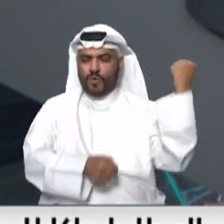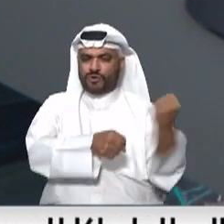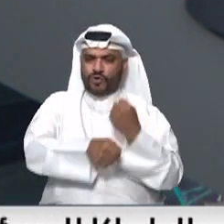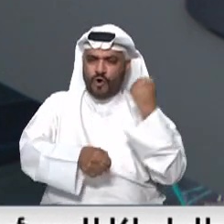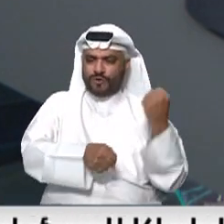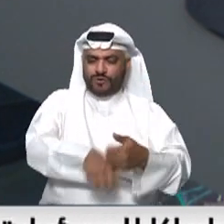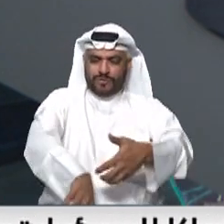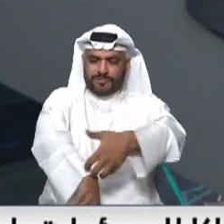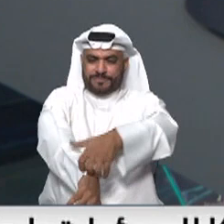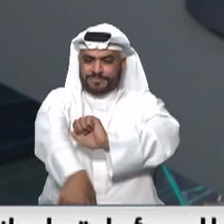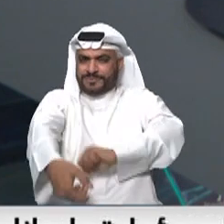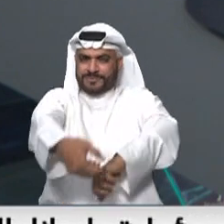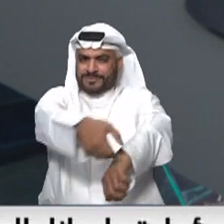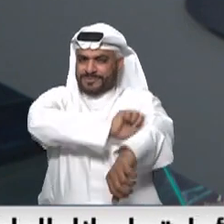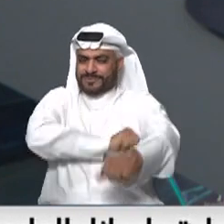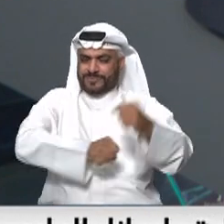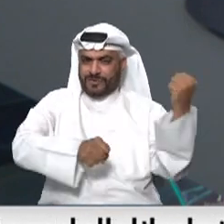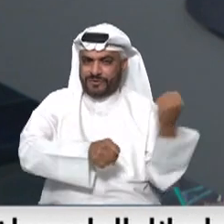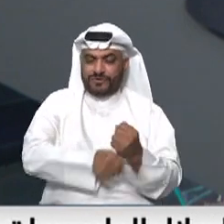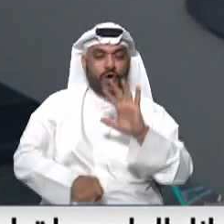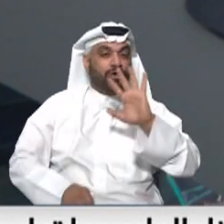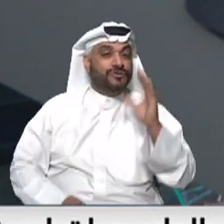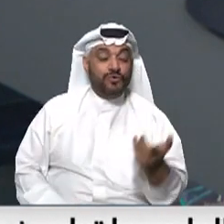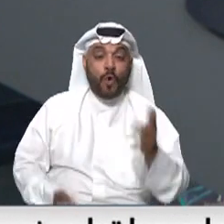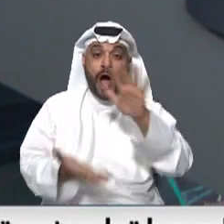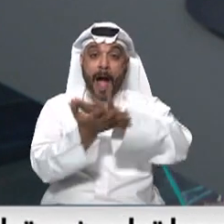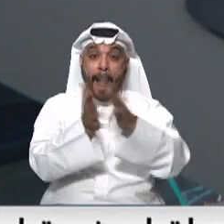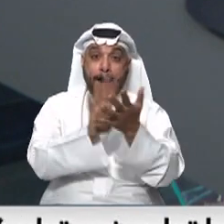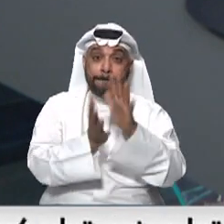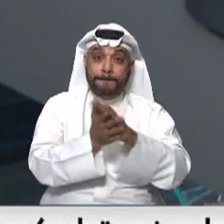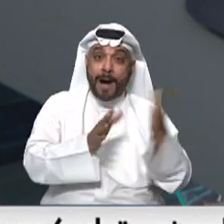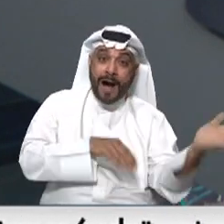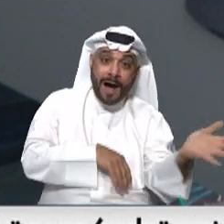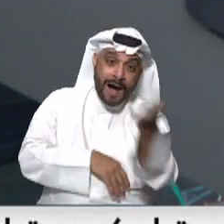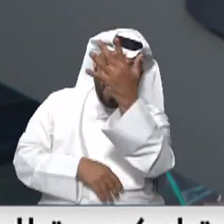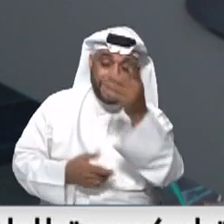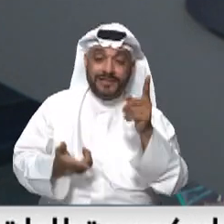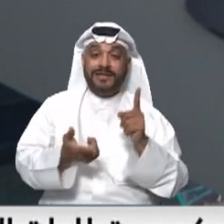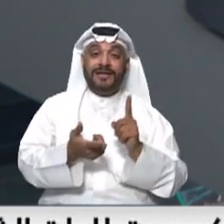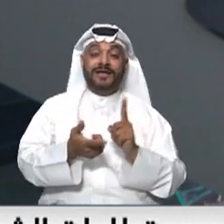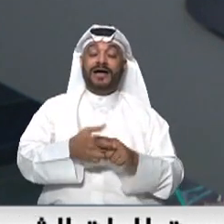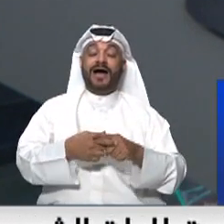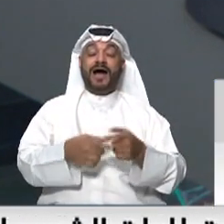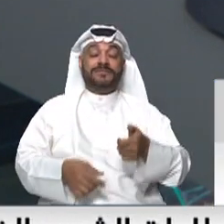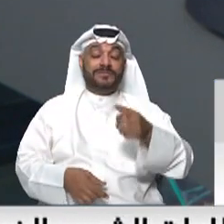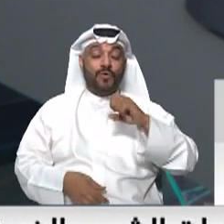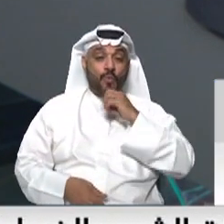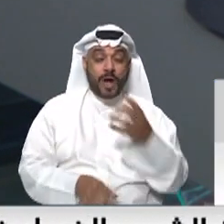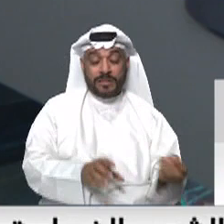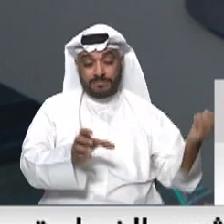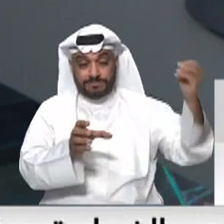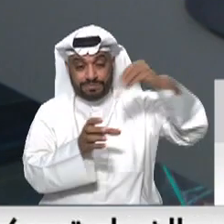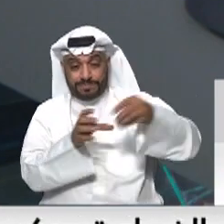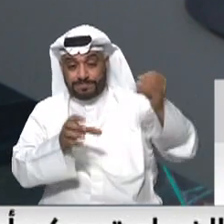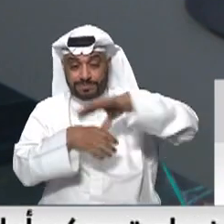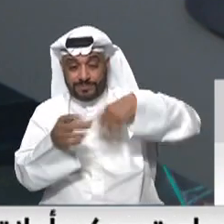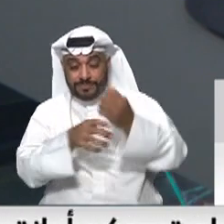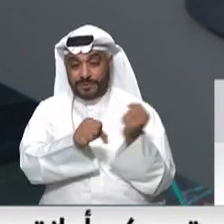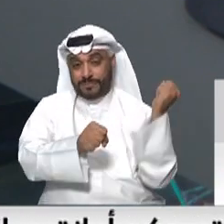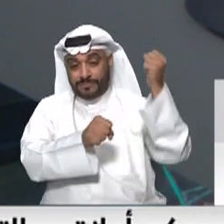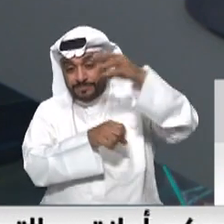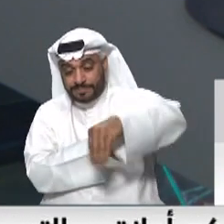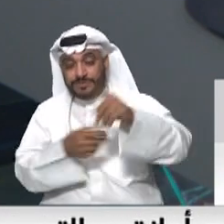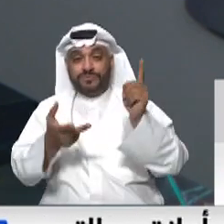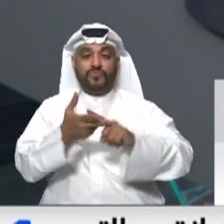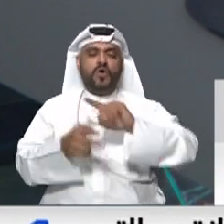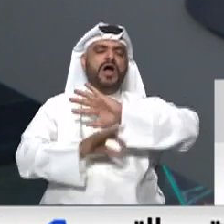بهدف تلبية احتياجات أهله الصامدين على أرض دولة الكويت، وملبين نداء الوطن وغير آبهين